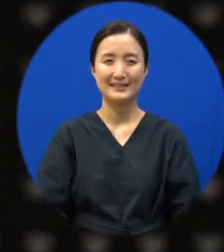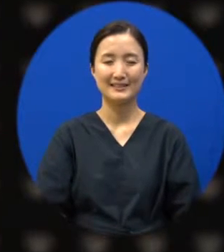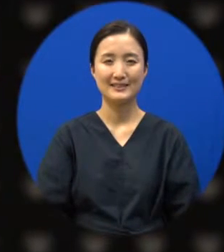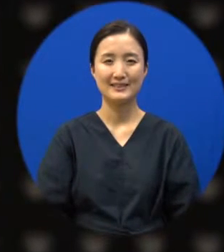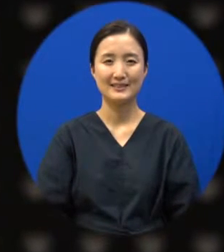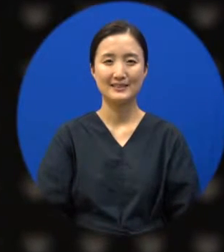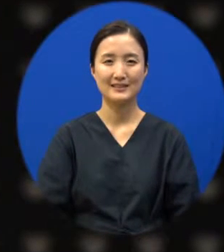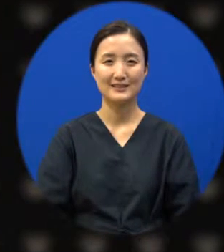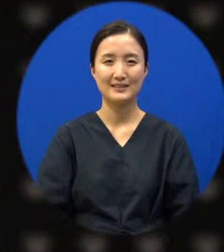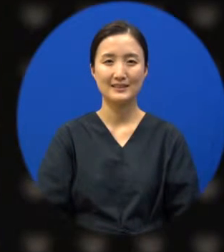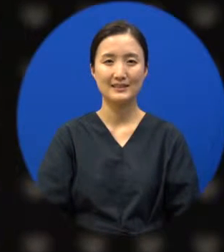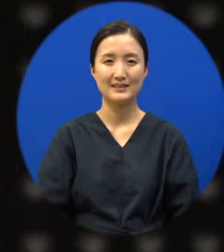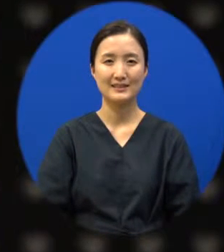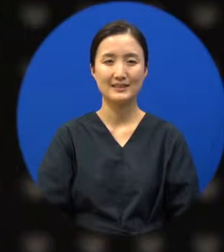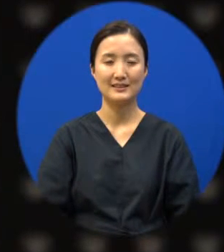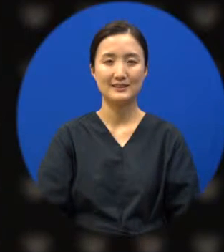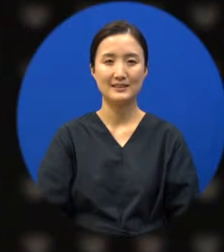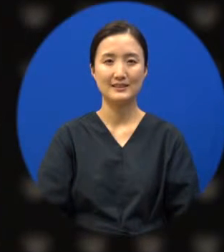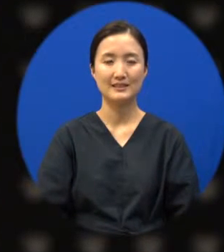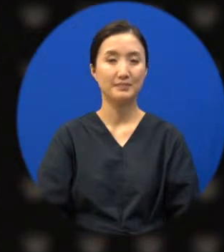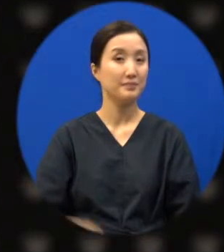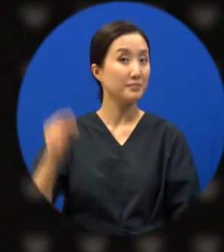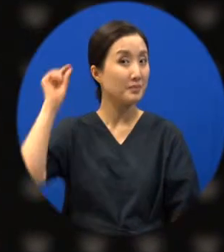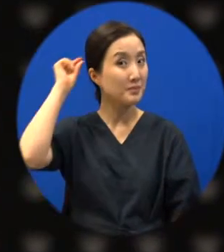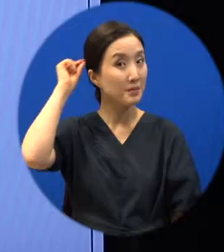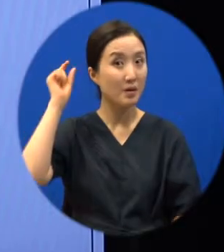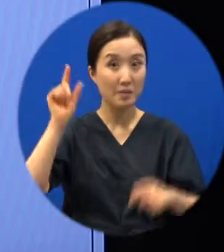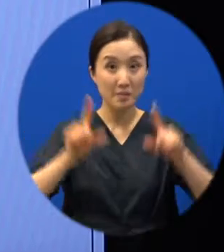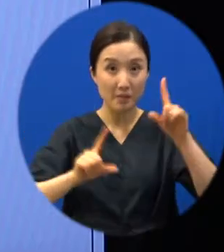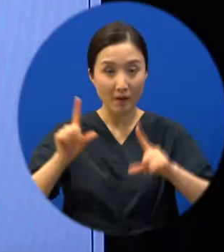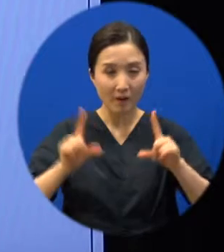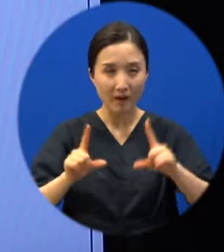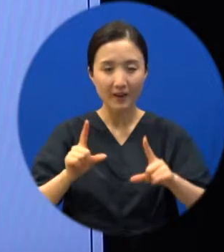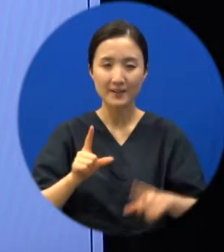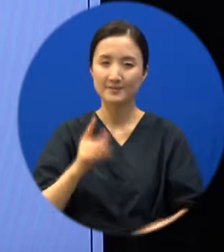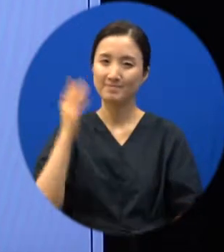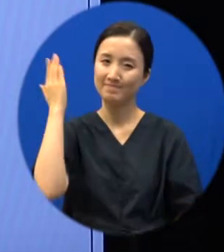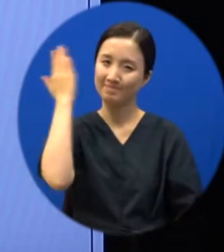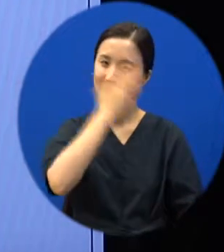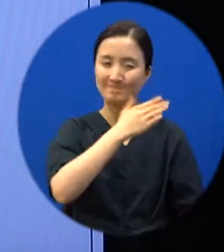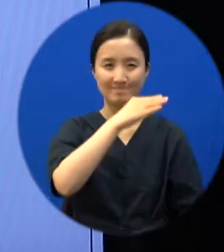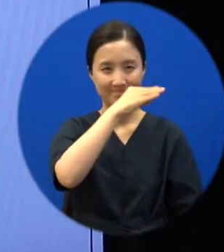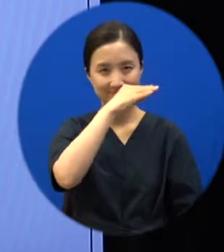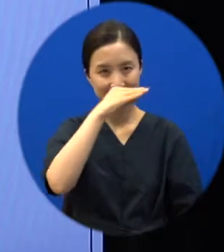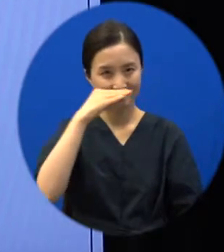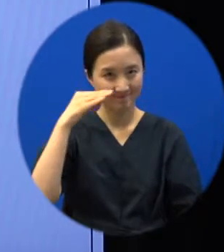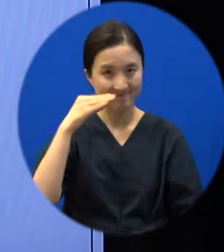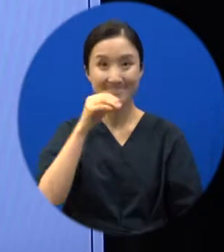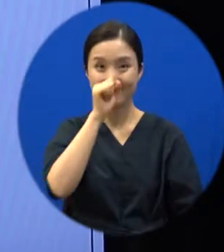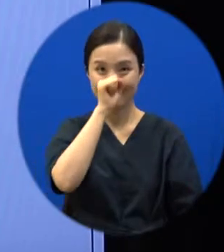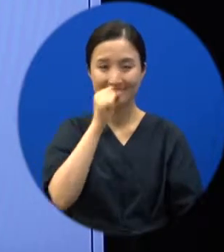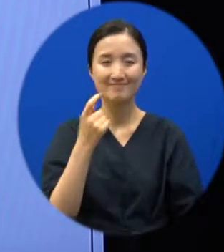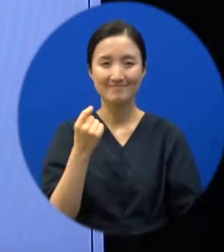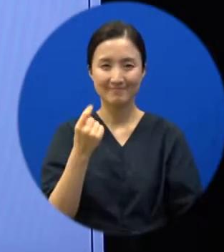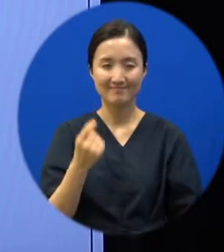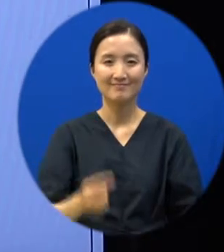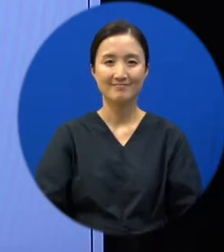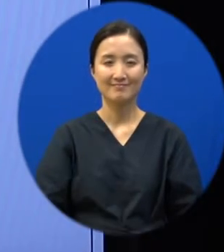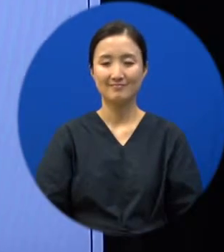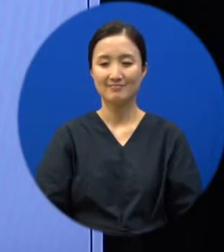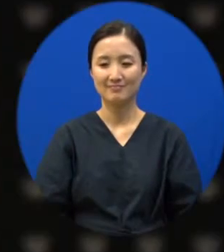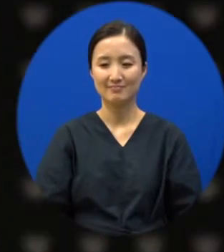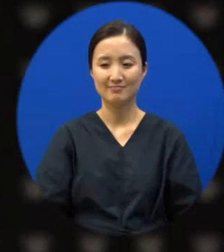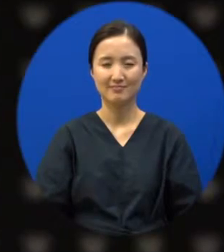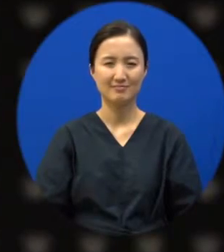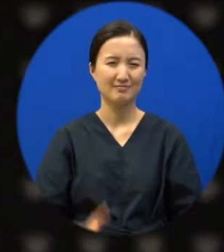네. 자, 헤어스타일은 단정하게 정돈된 헤어스타일이 호감을 주겠죠.